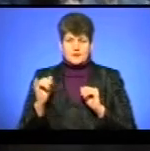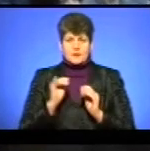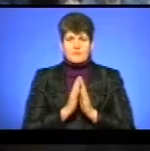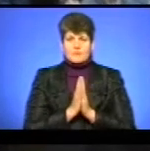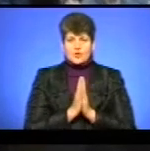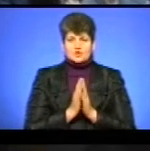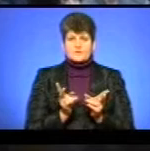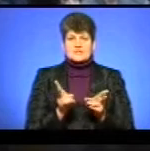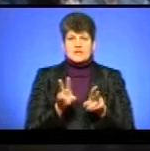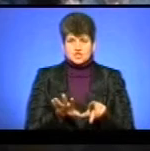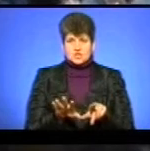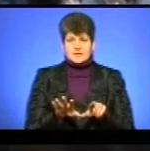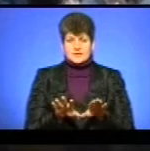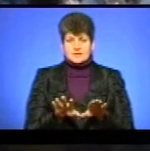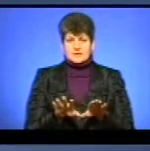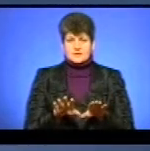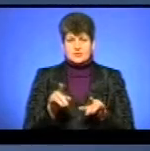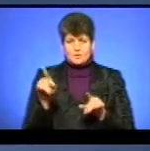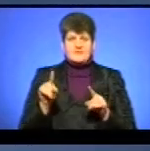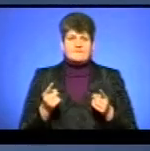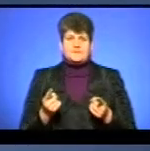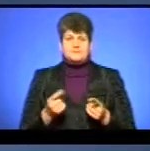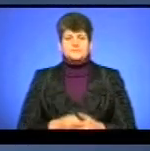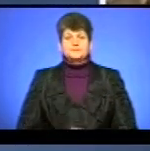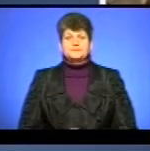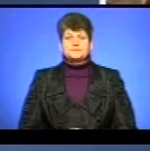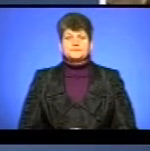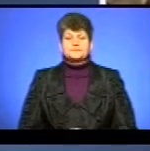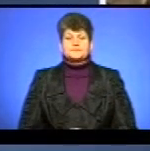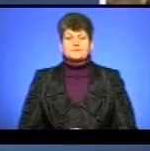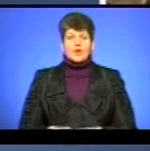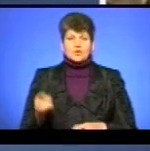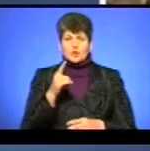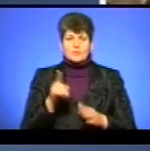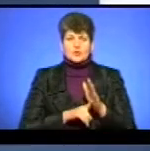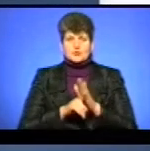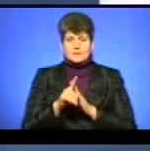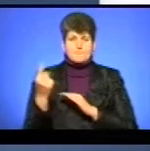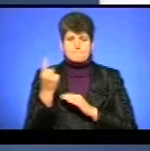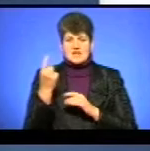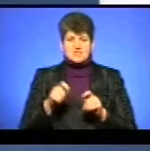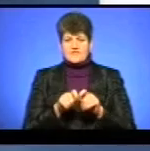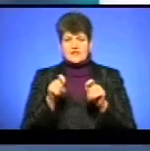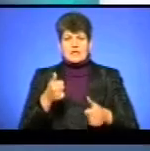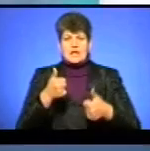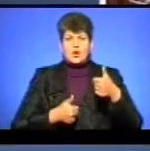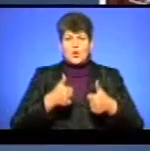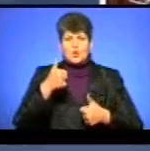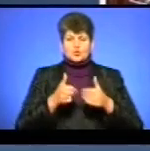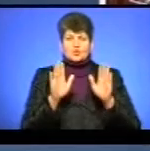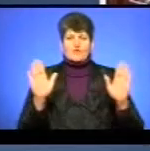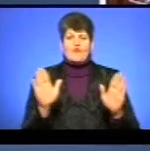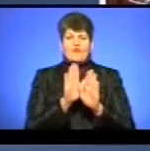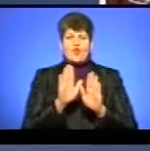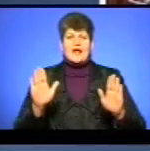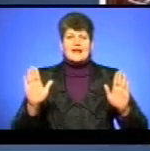щоб залишили під вартою. У Тернополі розпочався перший відкритий конкурс вокалістів та